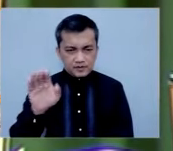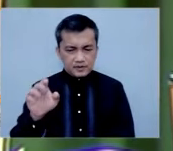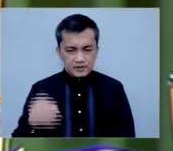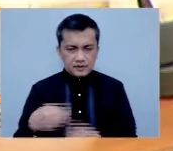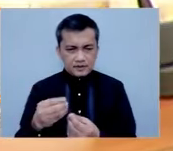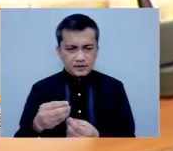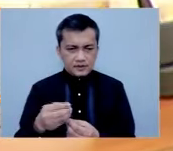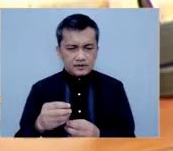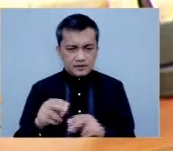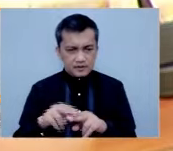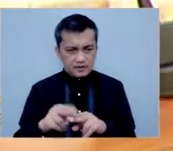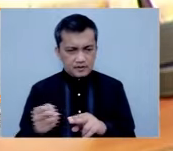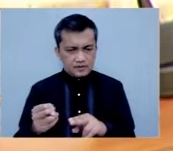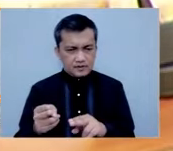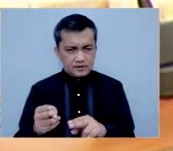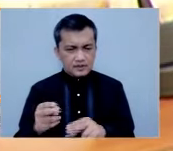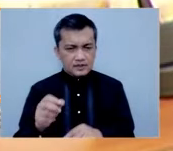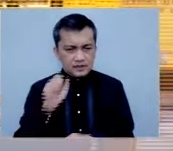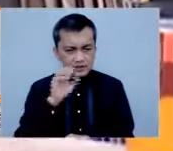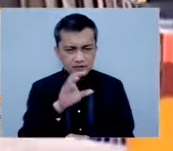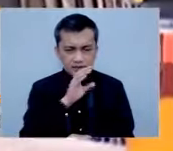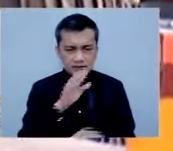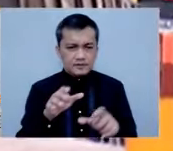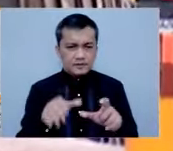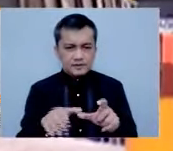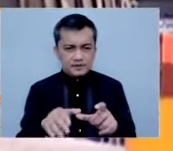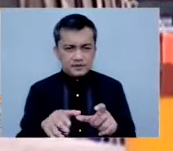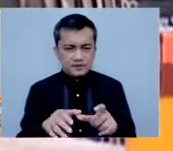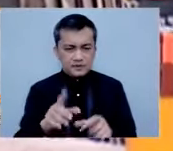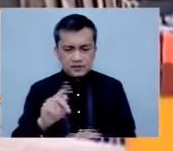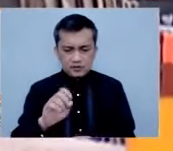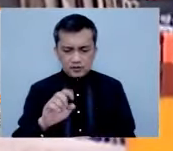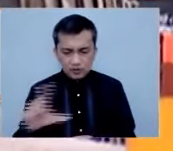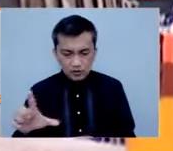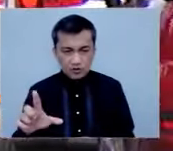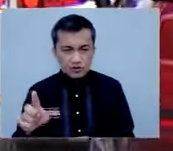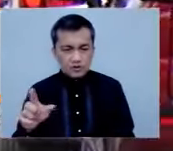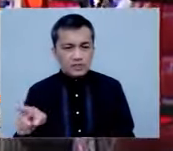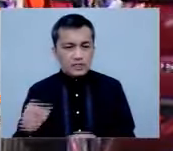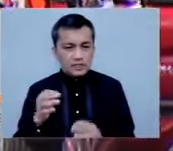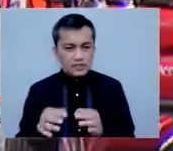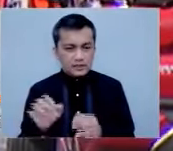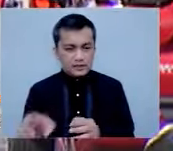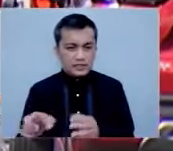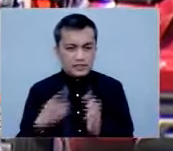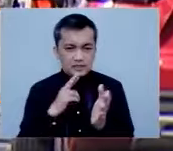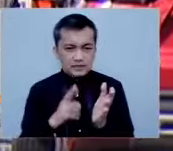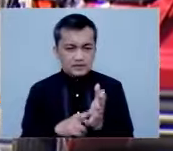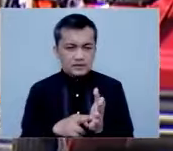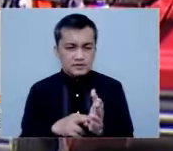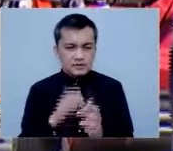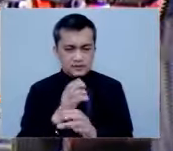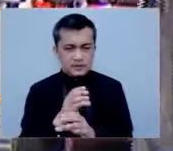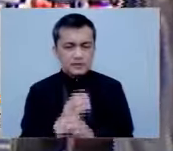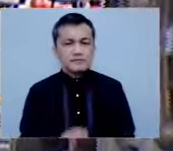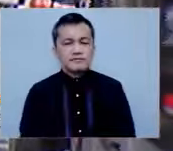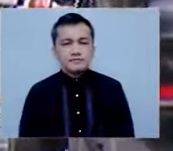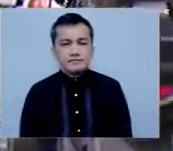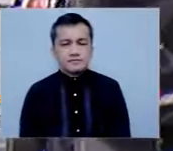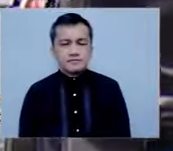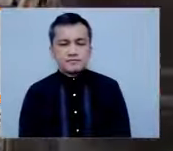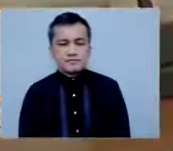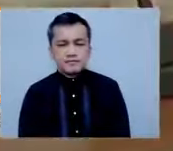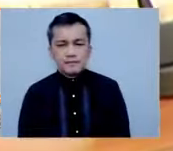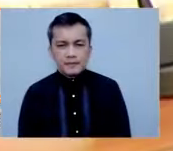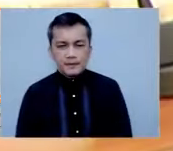din ng discount ang mga senior at PWD sa toll. Yan ay kung sa kanila nakarehistro ang sasakyan. We'll coordinating